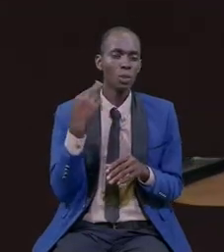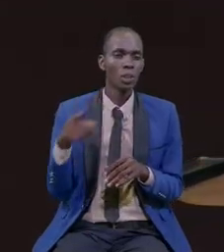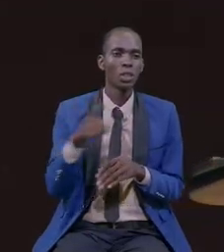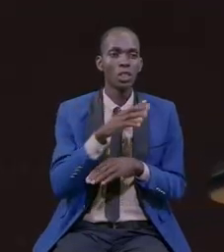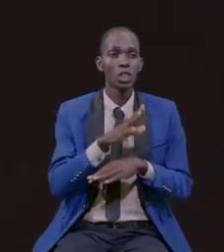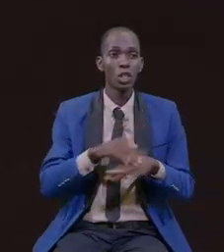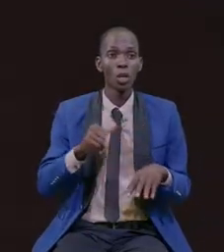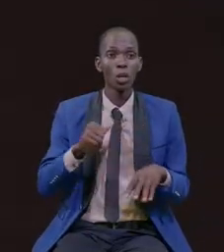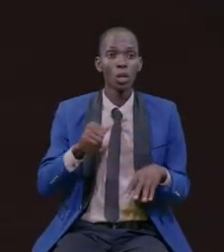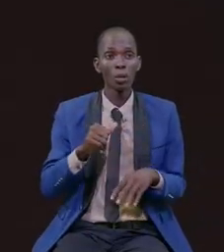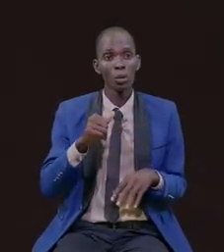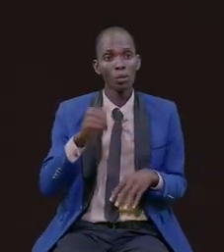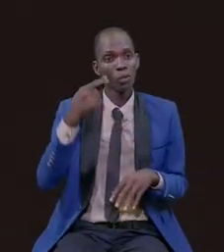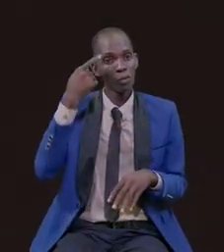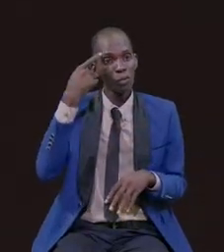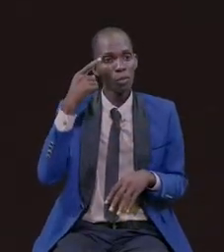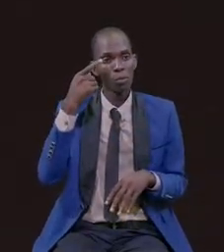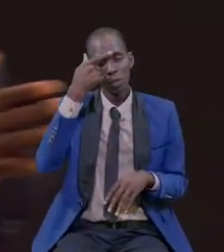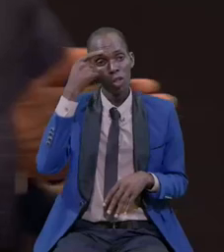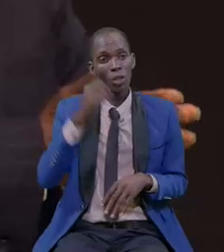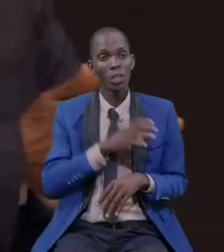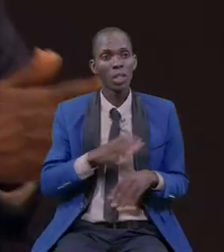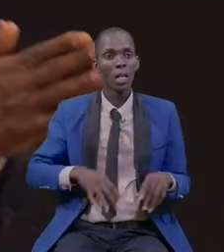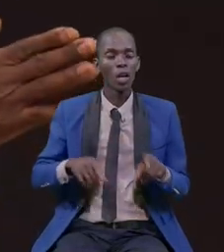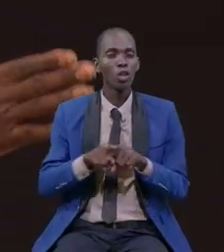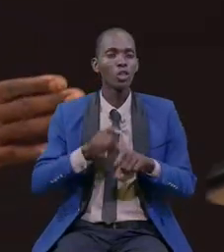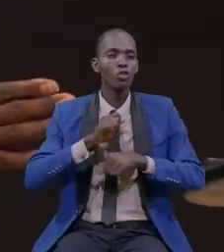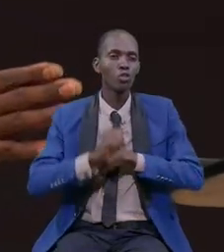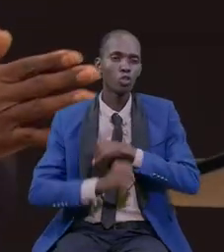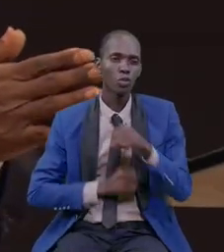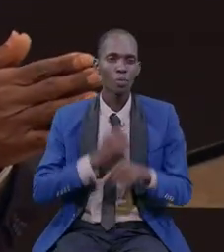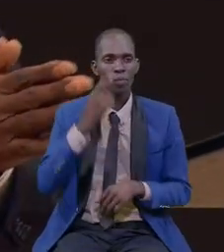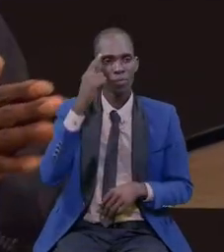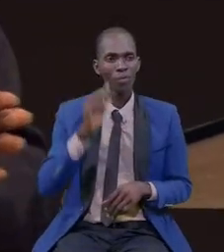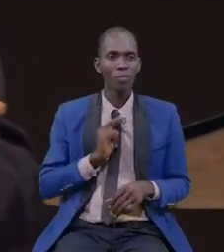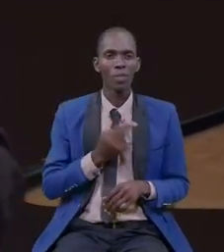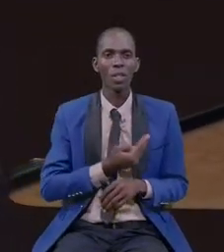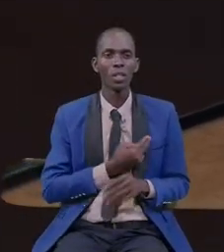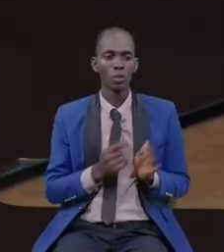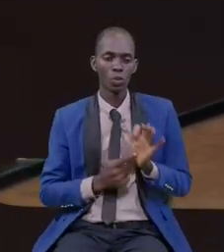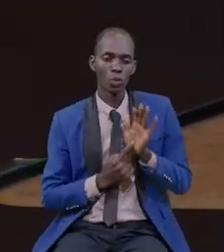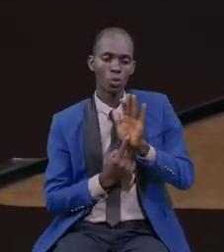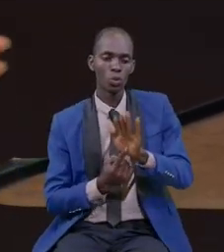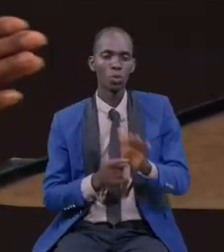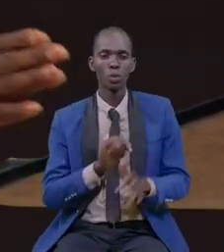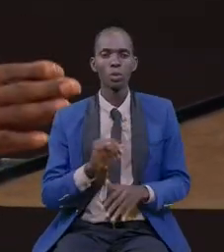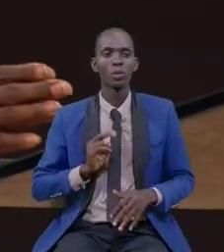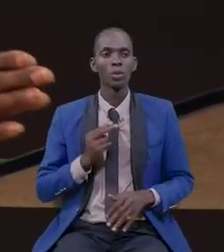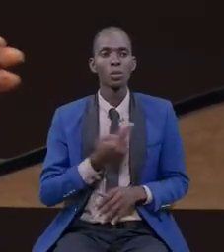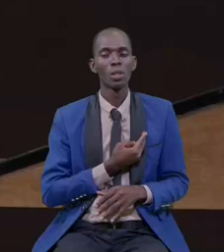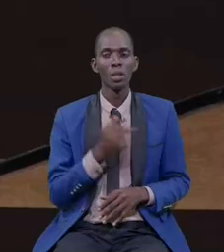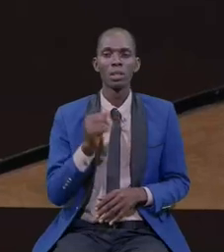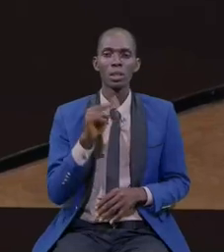parce que Christ aussi a souffert pour vous vous laissant un exemple vous